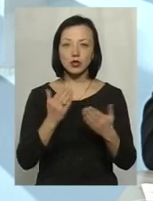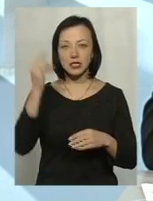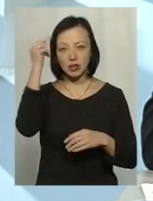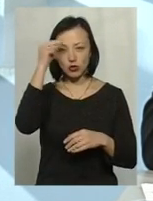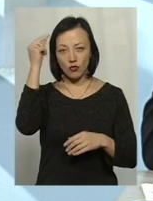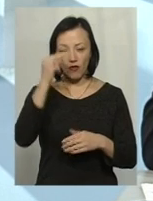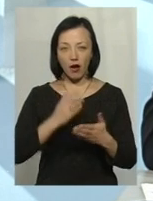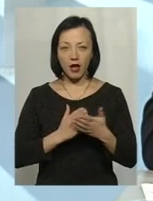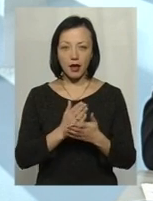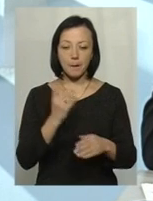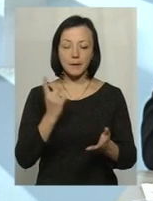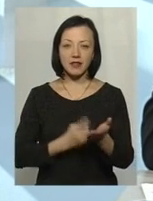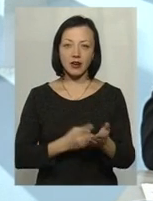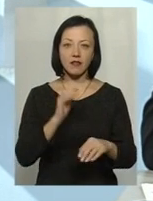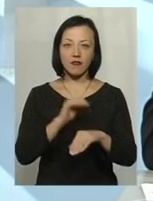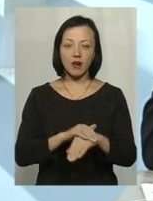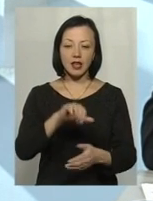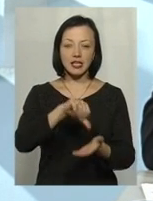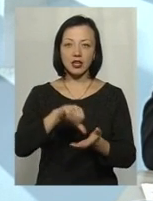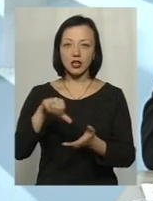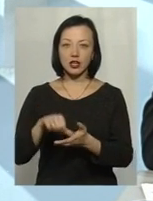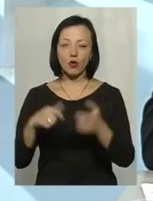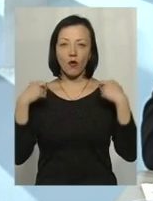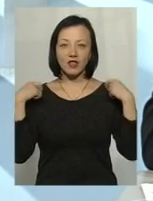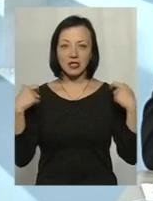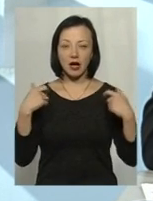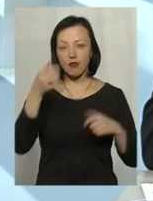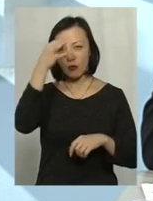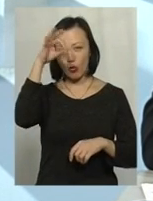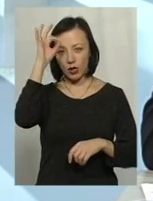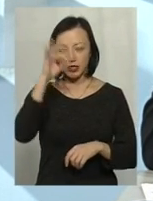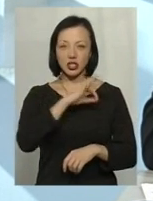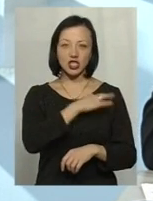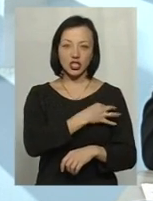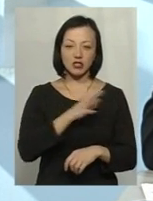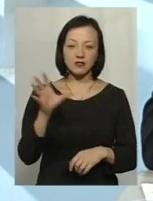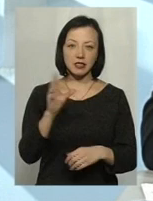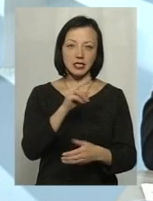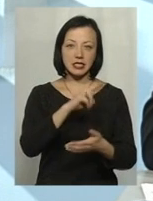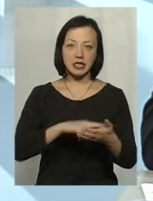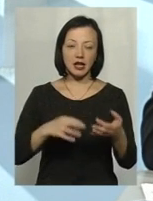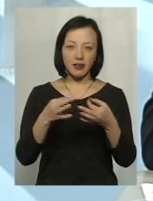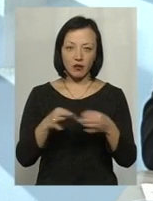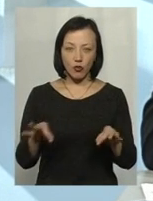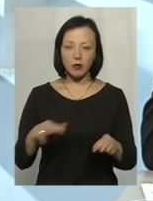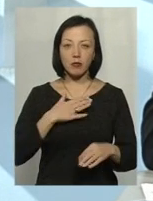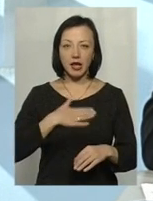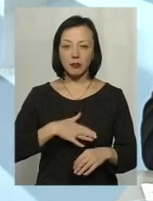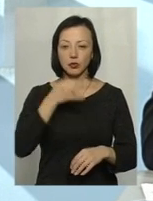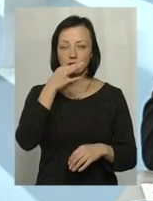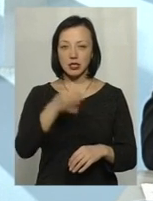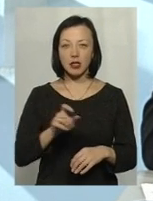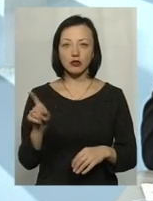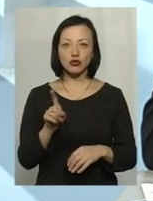і підтвердити фах як дільничних офіцерів поліції, так і слідчі сьогодні всі сертифіковані. Приємно констатувати той факт,